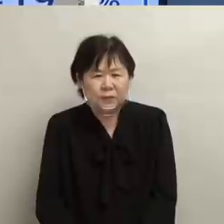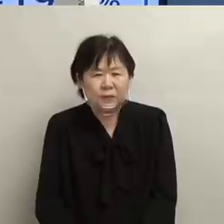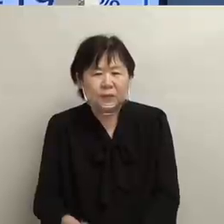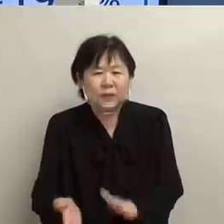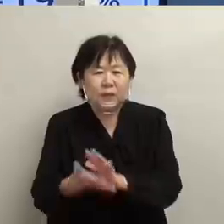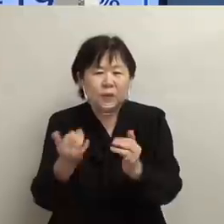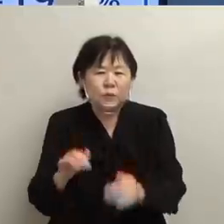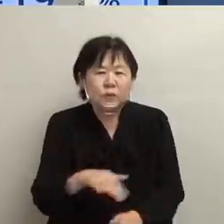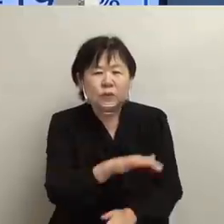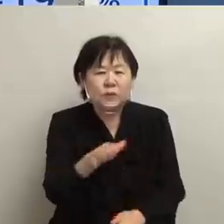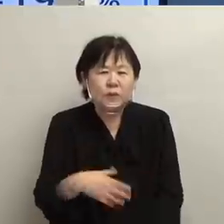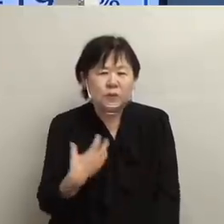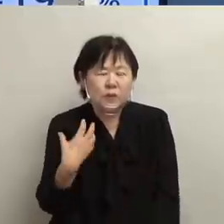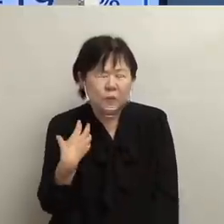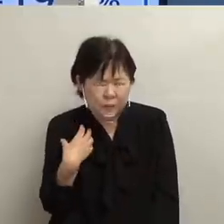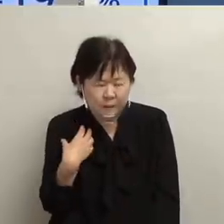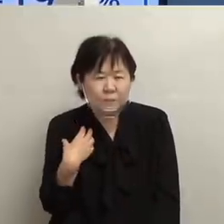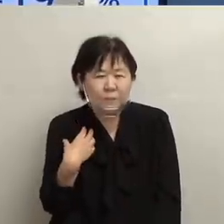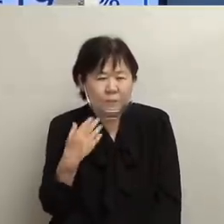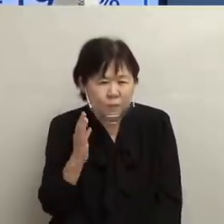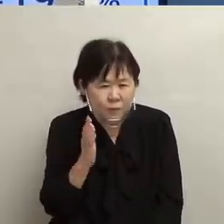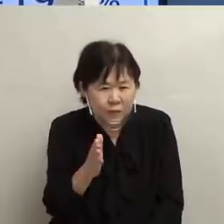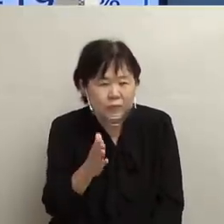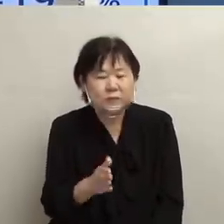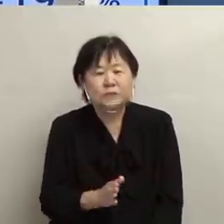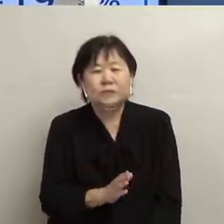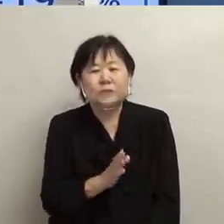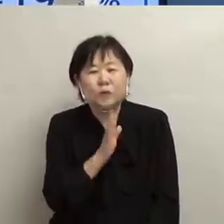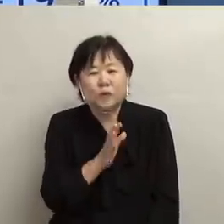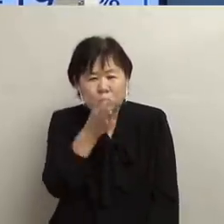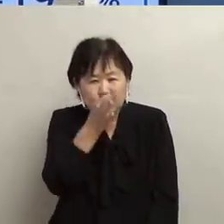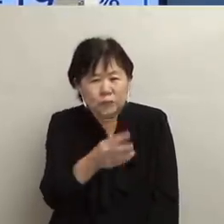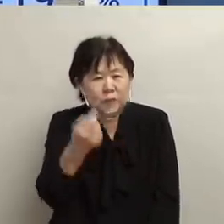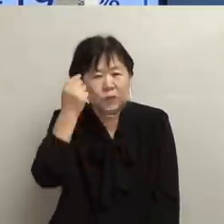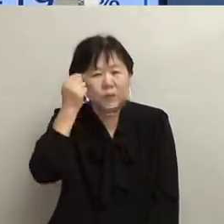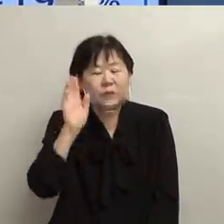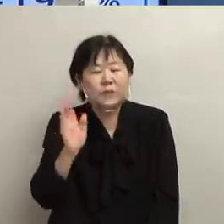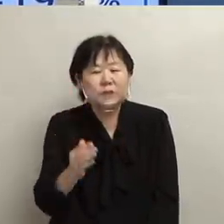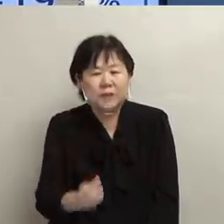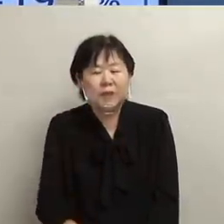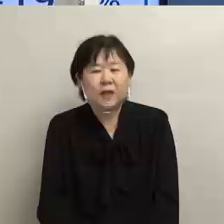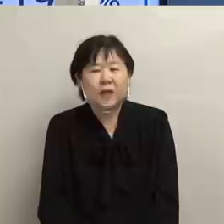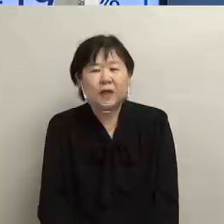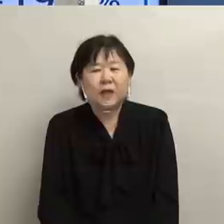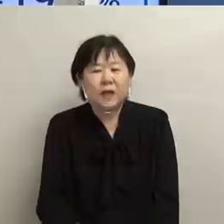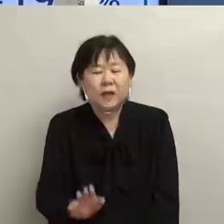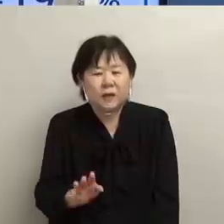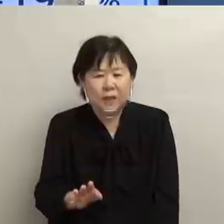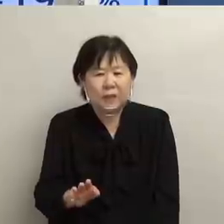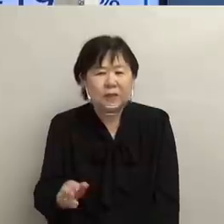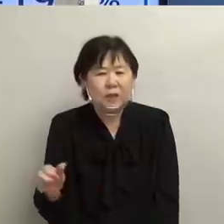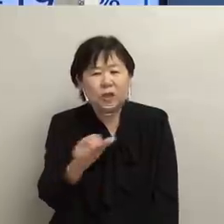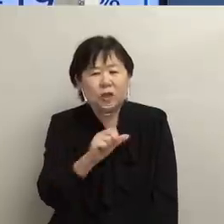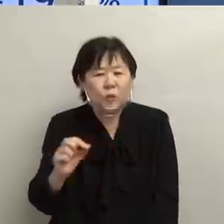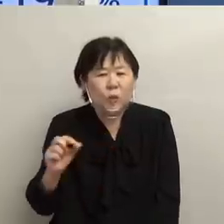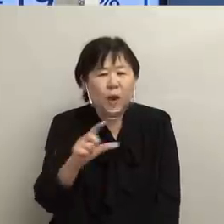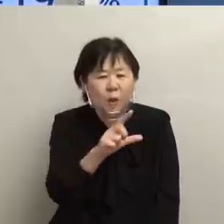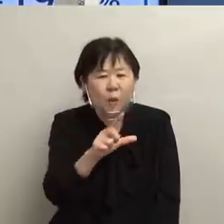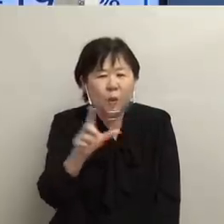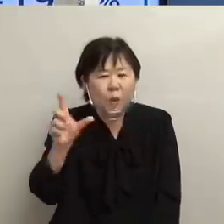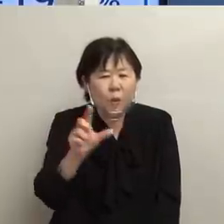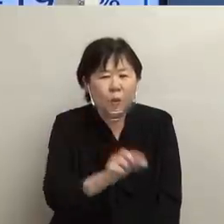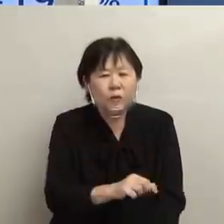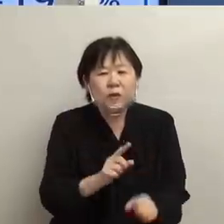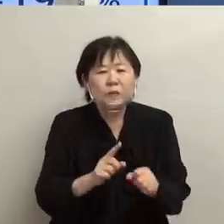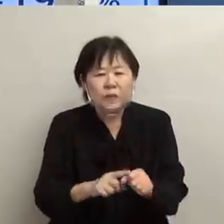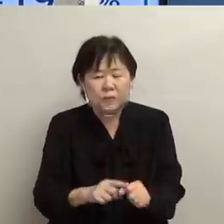ことになりますが暑いとして大変申し訳なく思っておりますけれどもこの第5波を1日でも早く集センス収束させるためにも